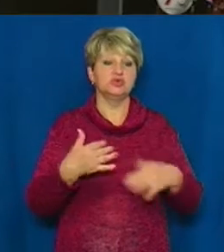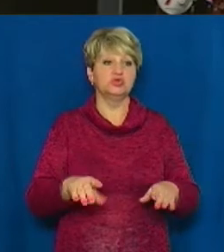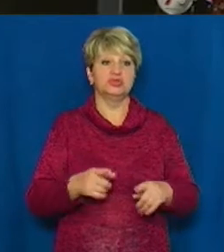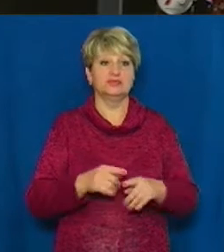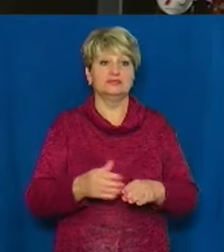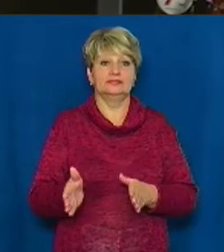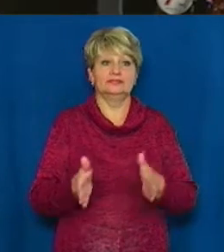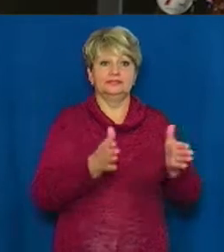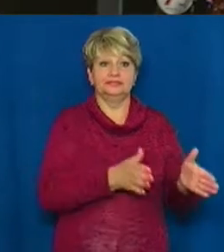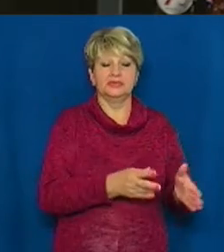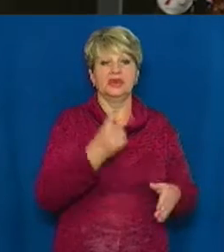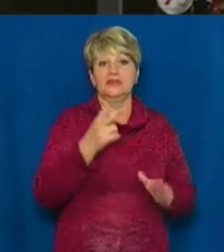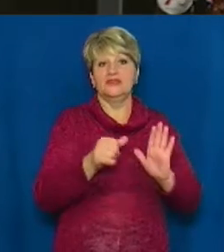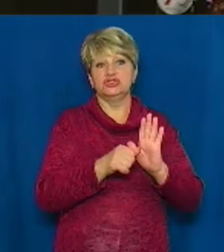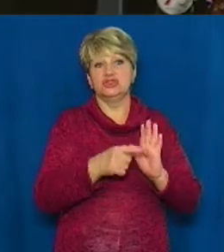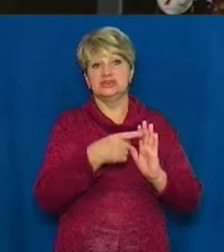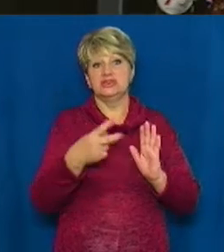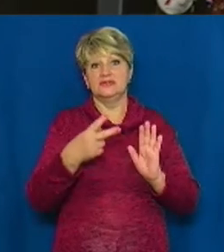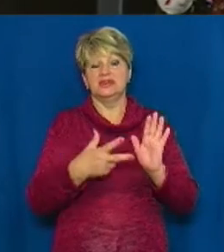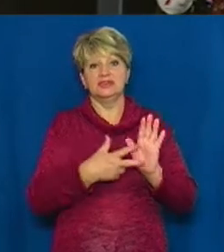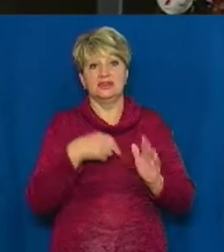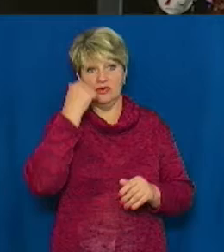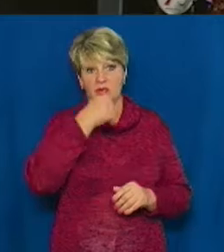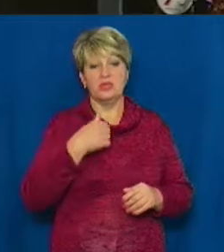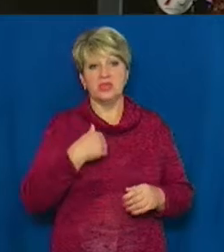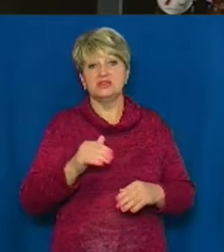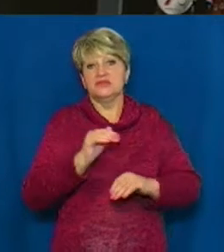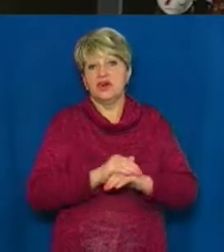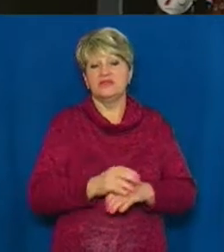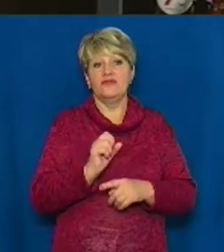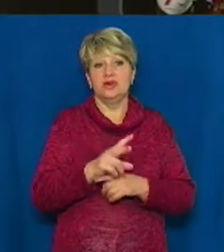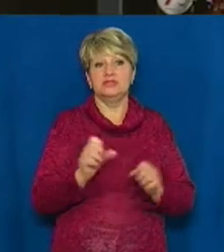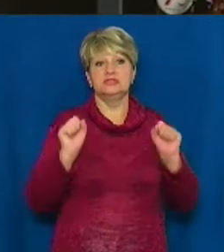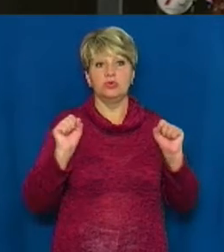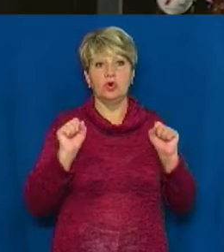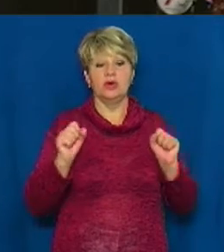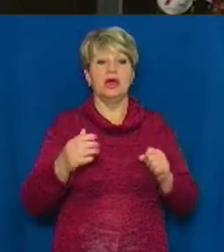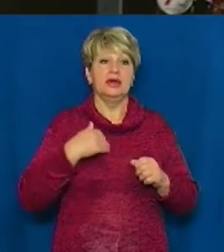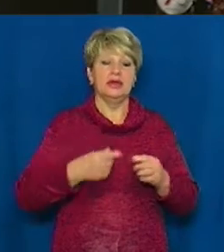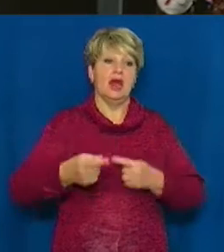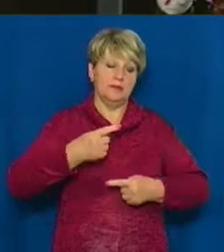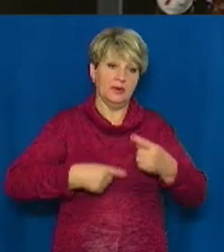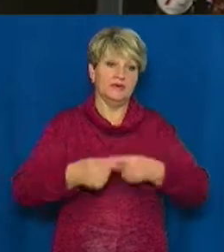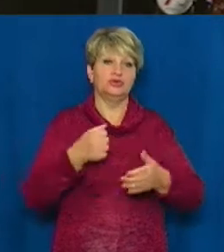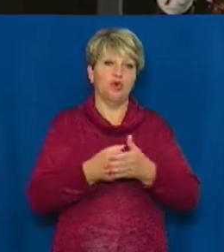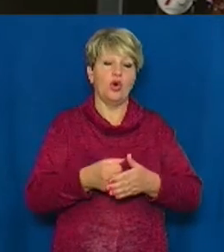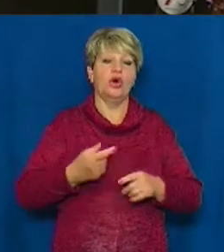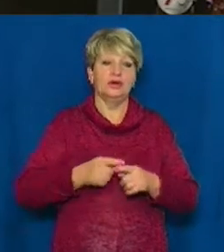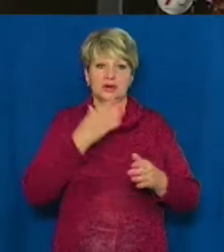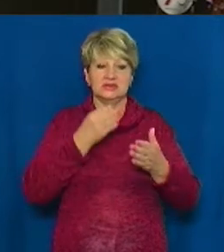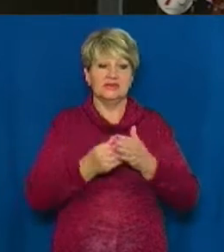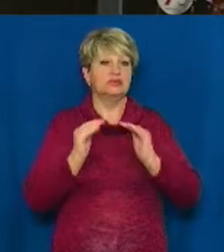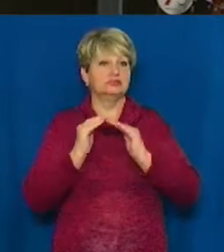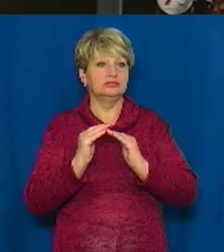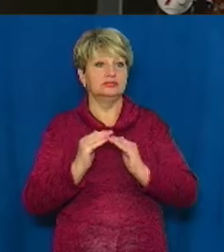нас в 26-28 років фактично вигнали зі спорту. Я знову повернувся до підвалу, до штанги і почав себе пробувати